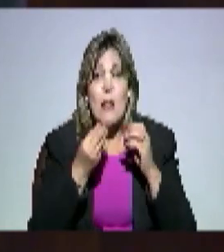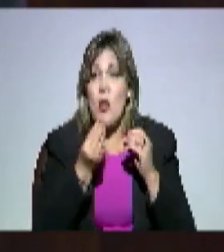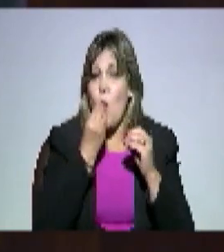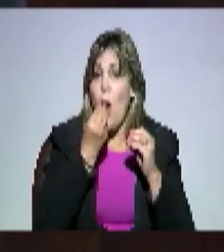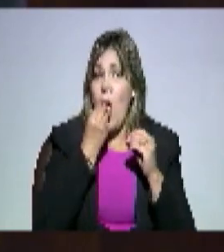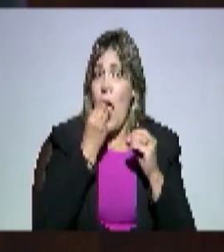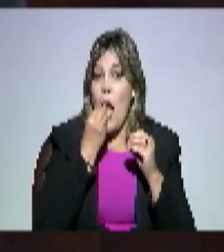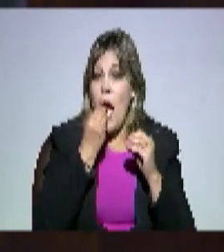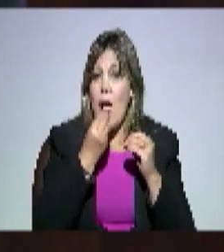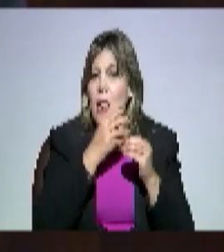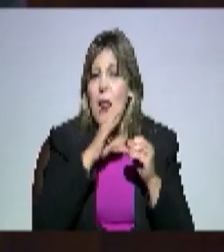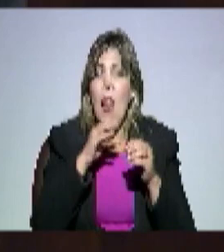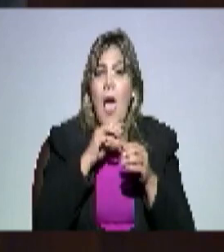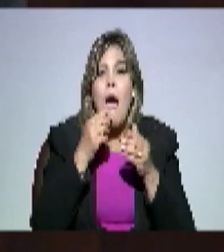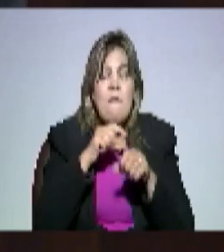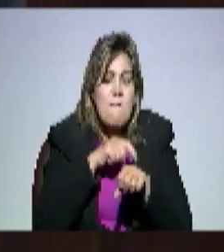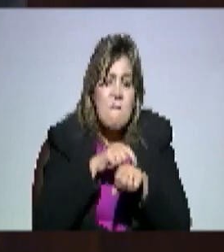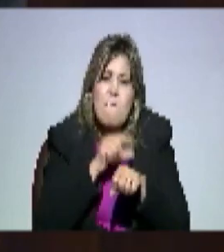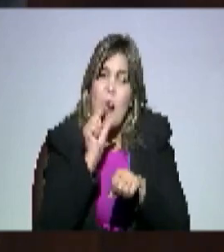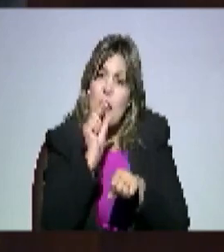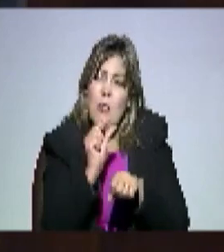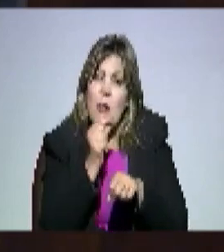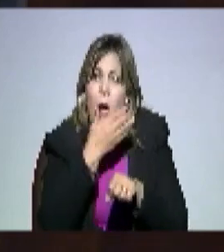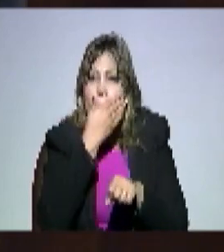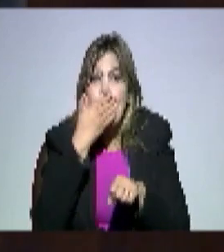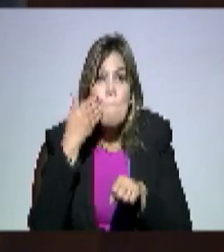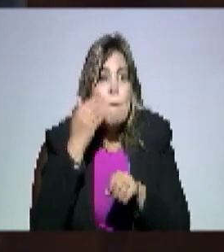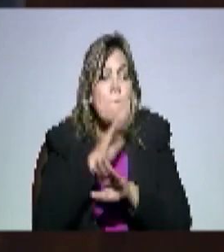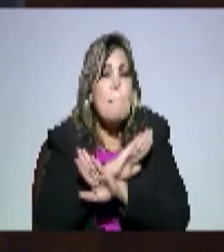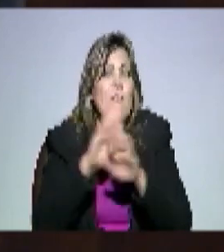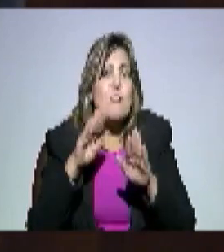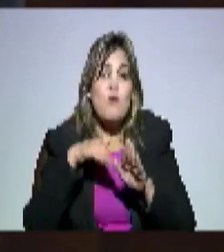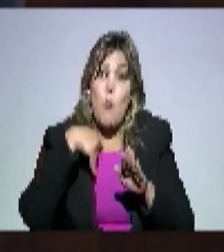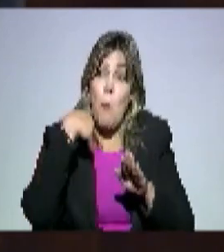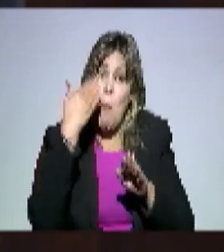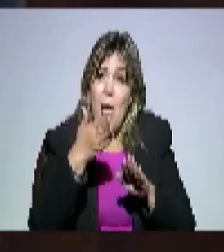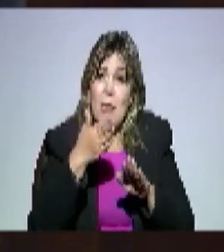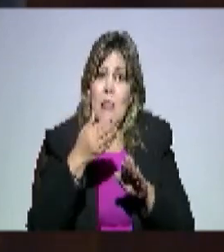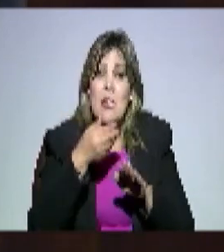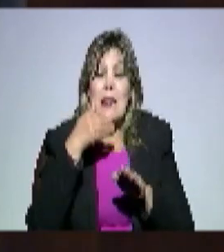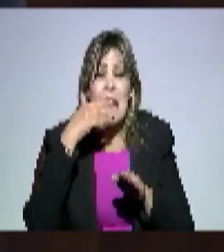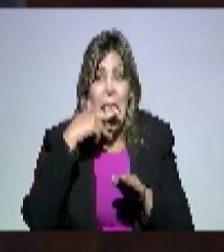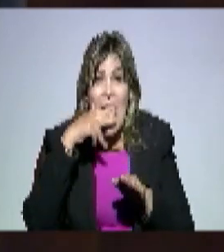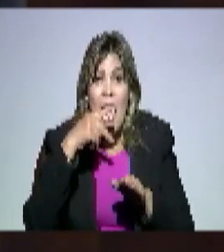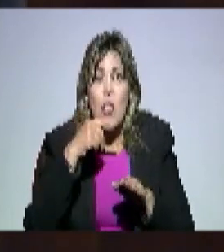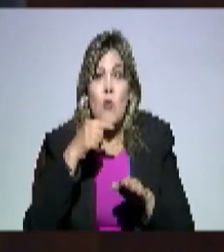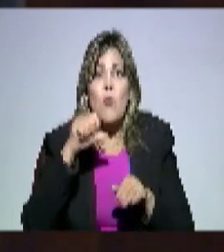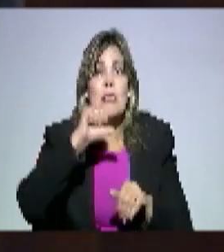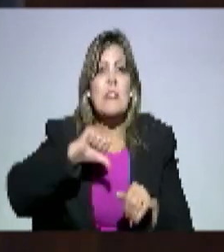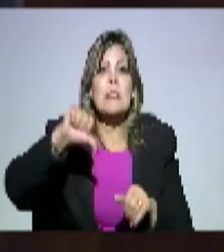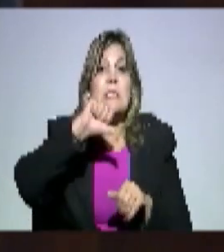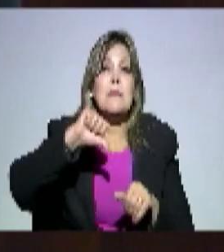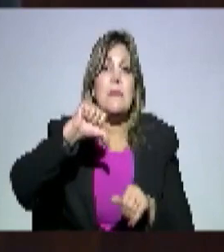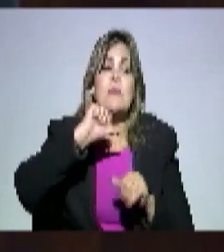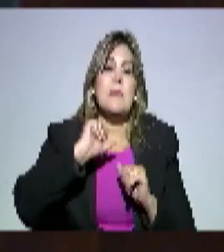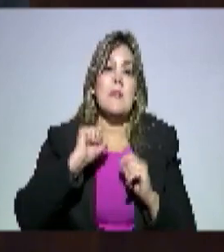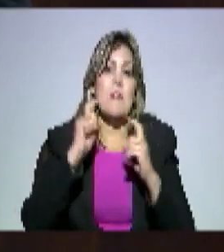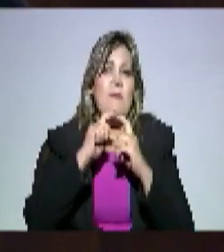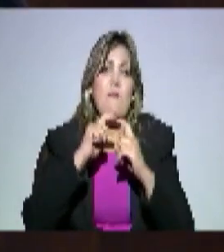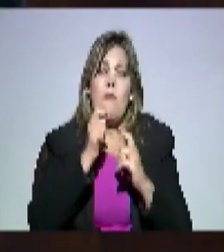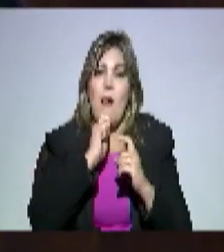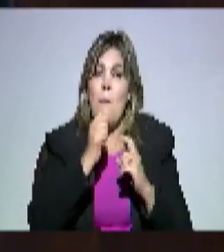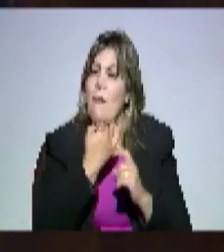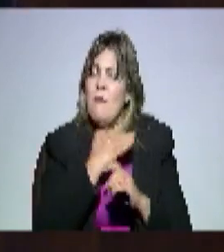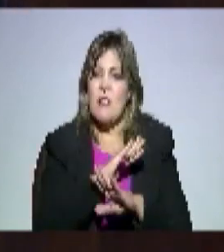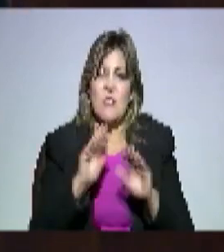لفتره معينه ثم الافطار على اكل نباتي اكل خالي من الدسم الحيواني ده